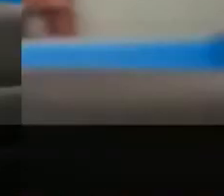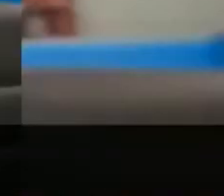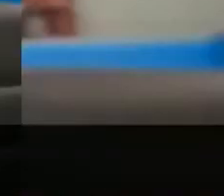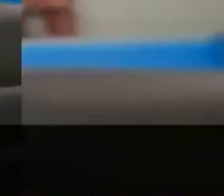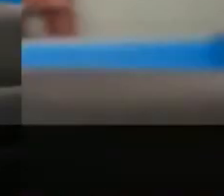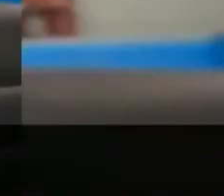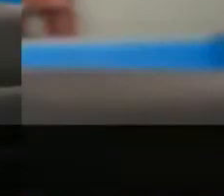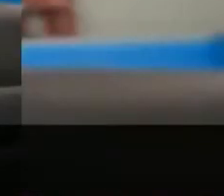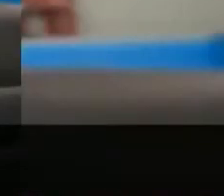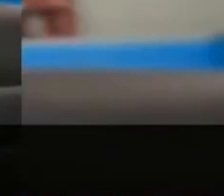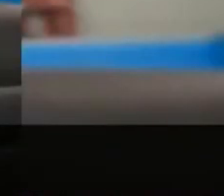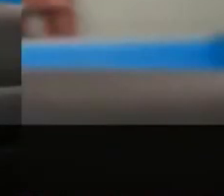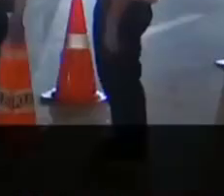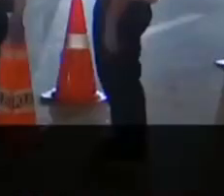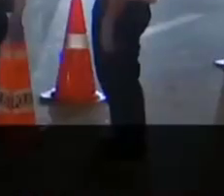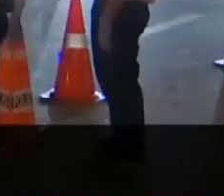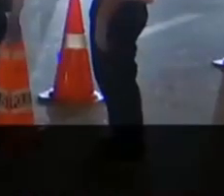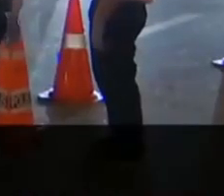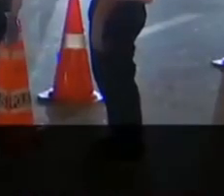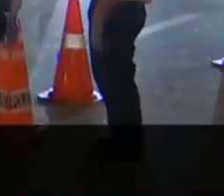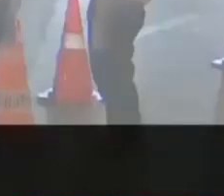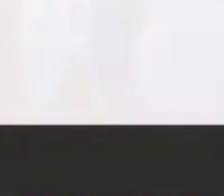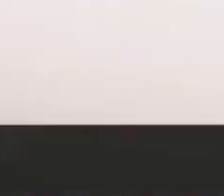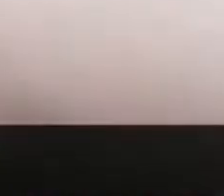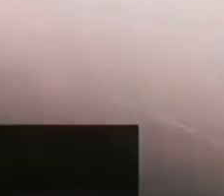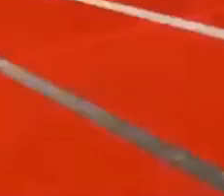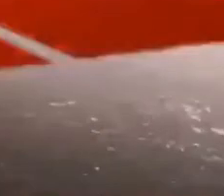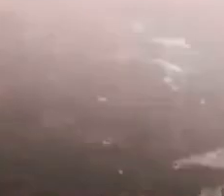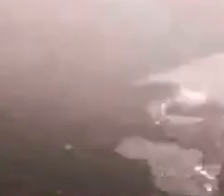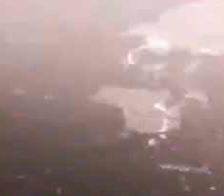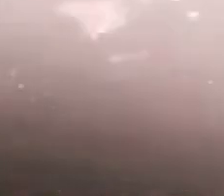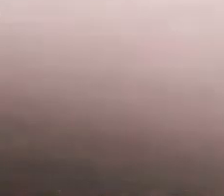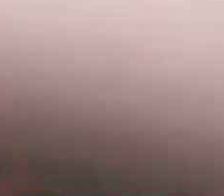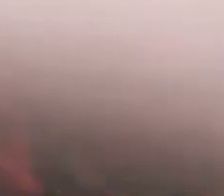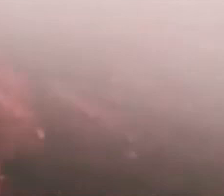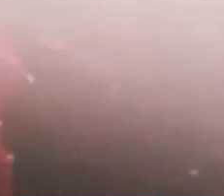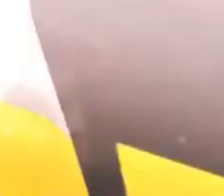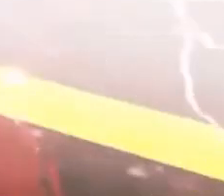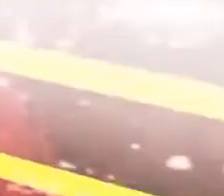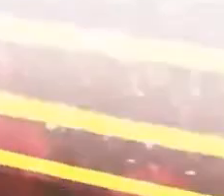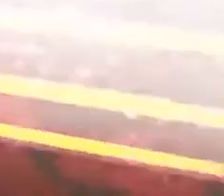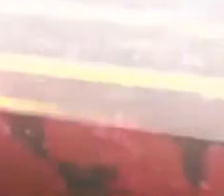pilar NSP fungsi pengalaman bertugas ketika perintah kawalan kaligrafi